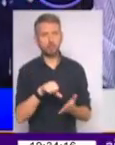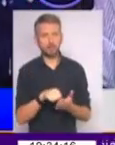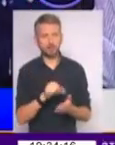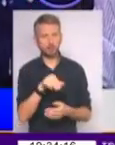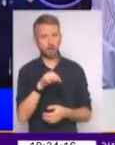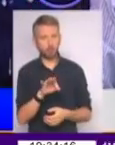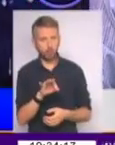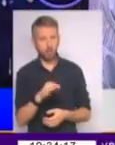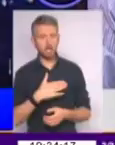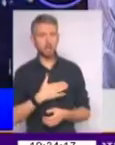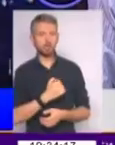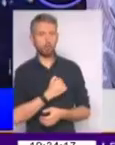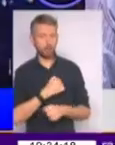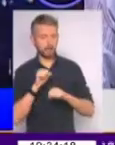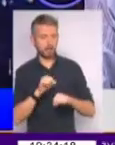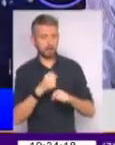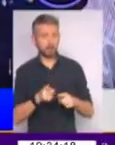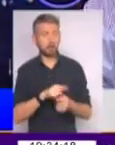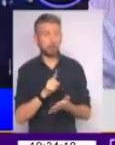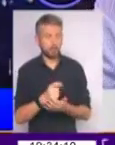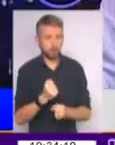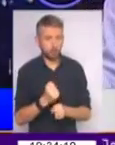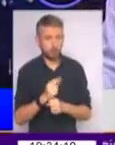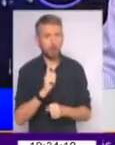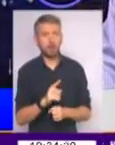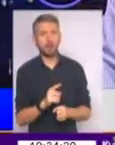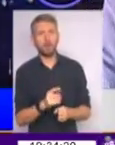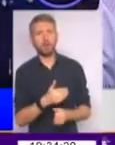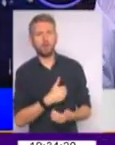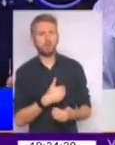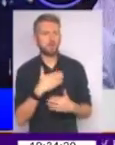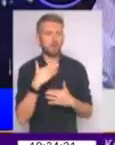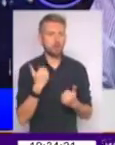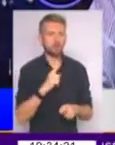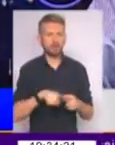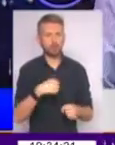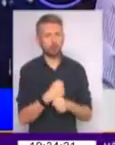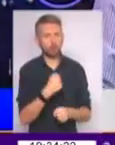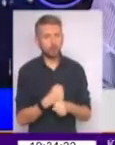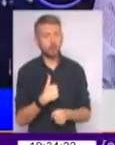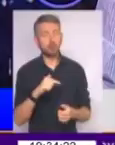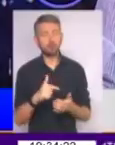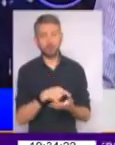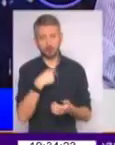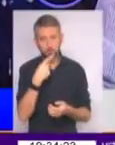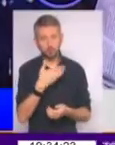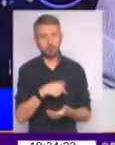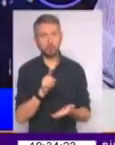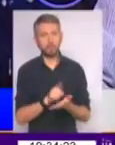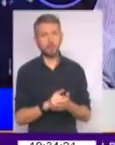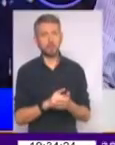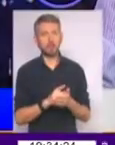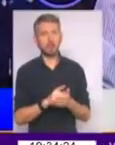терористичної операції, наших воїнів-захисників. Це ми повинні зробити. Але як би не хотілося нам це швидко зробити, я ще раз кажу, ми повинні